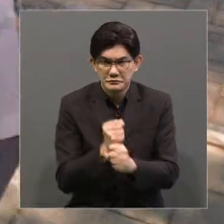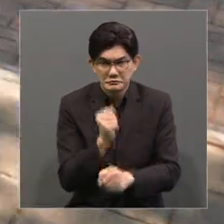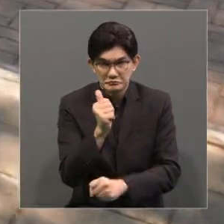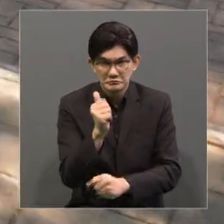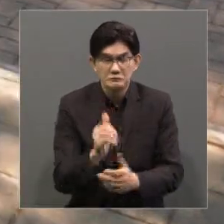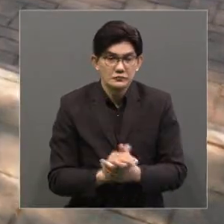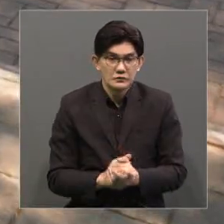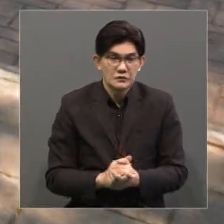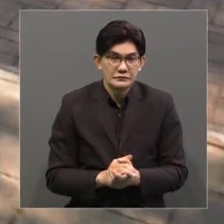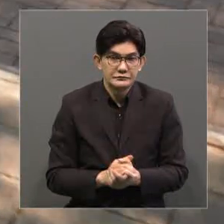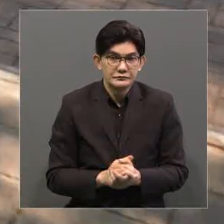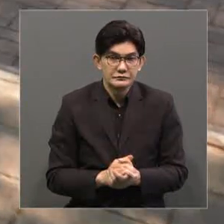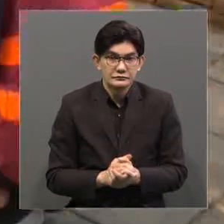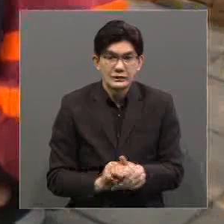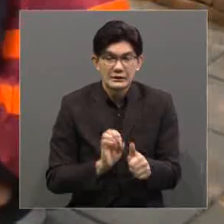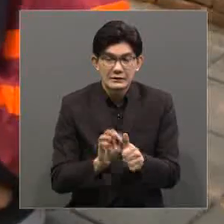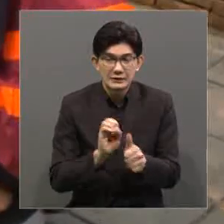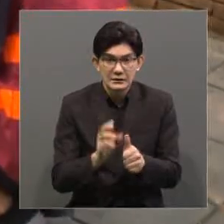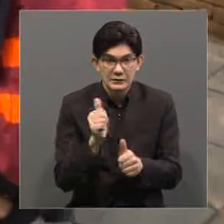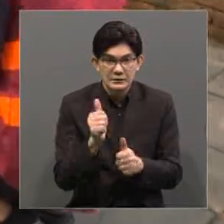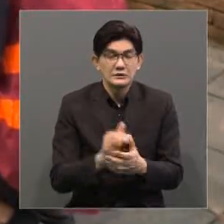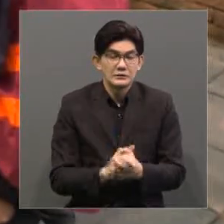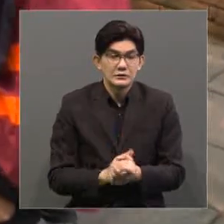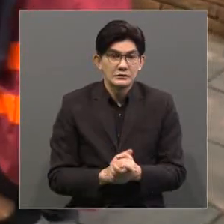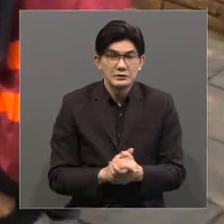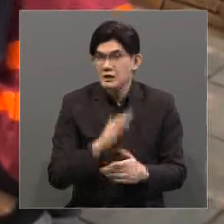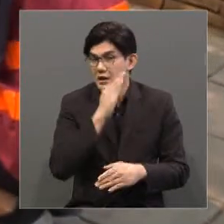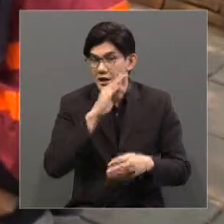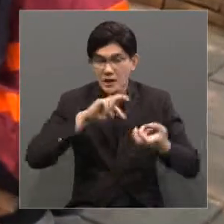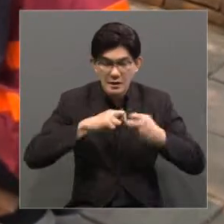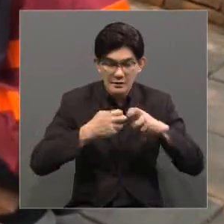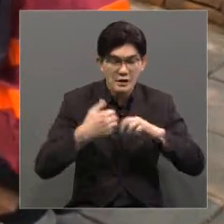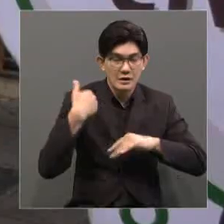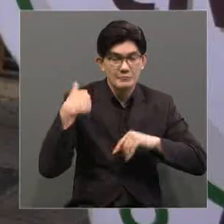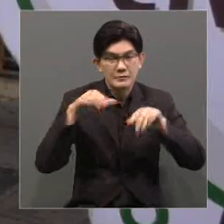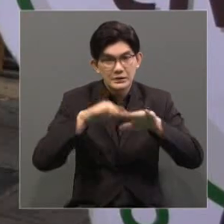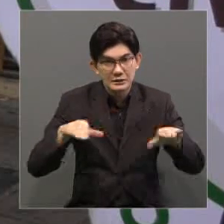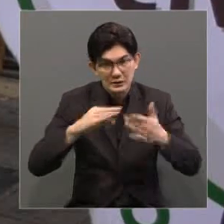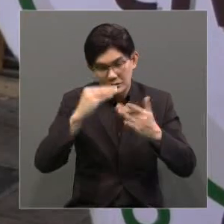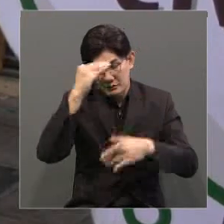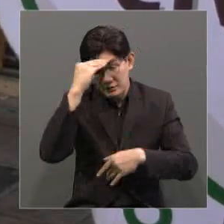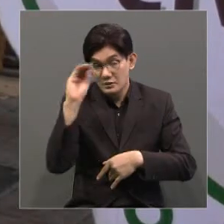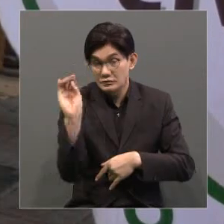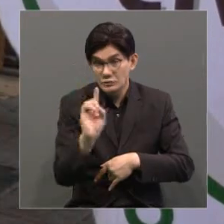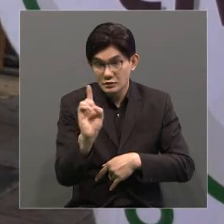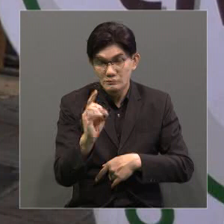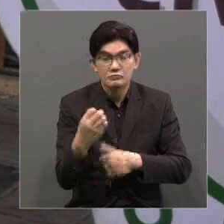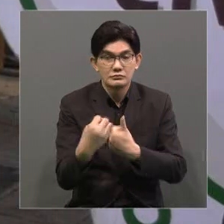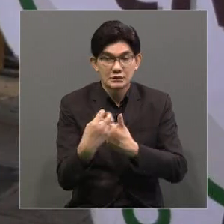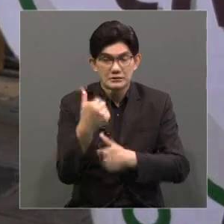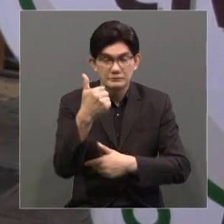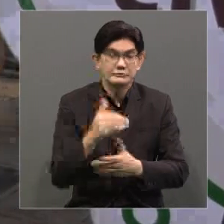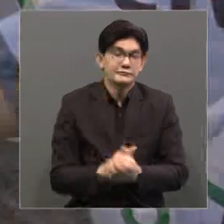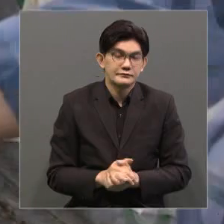มากครับผมแล้วก็ให้คำแนะนำให้อะไรหลายๆอย่างถ้ามีปัญหาอะไรก็น้องๆก็แนะนำได้ไงครับผ